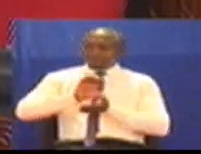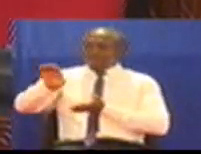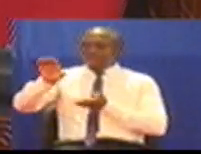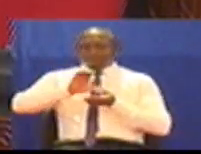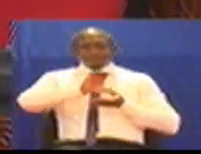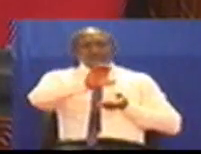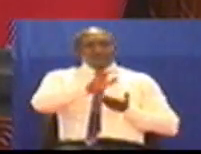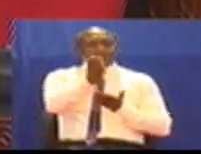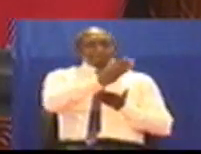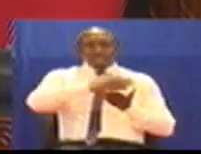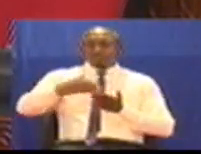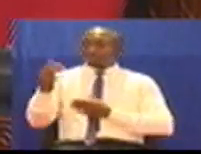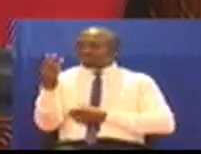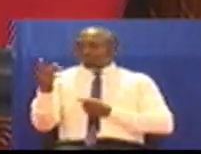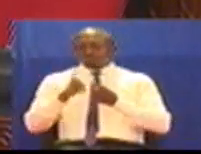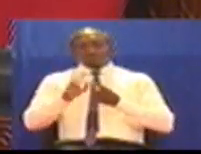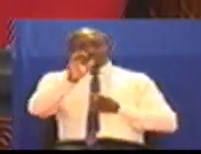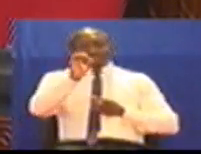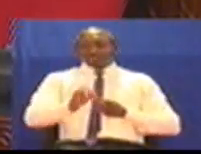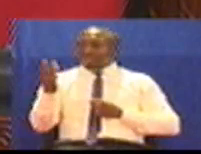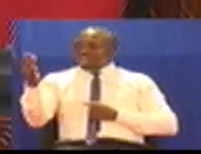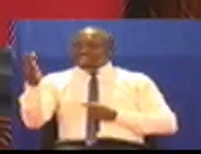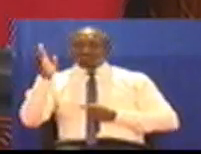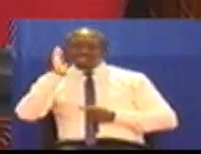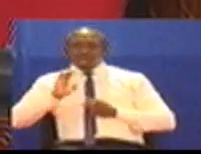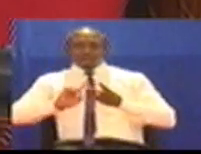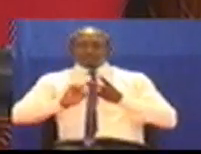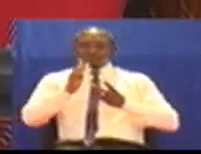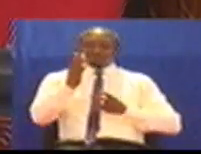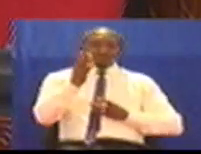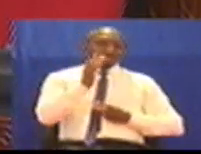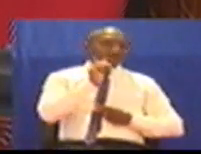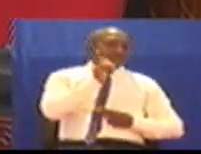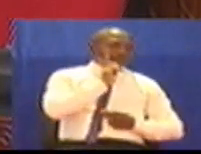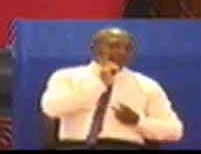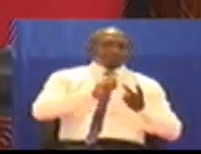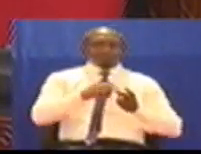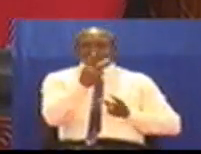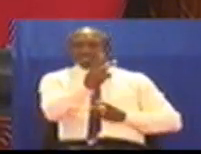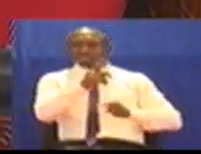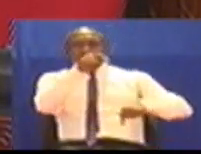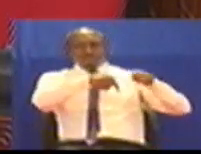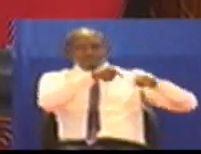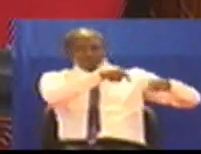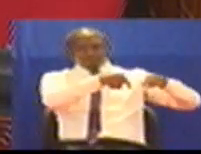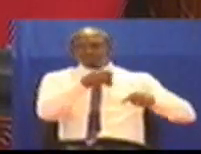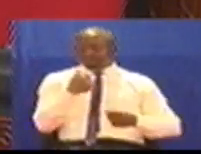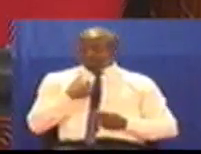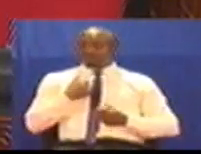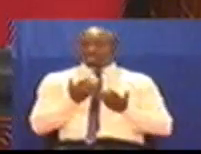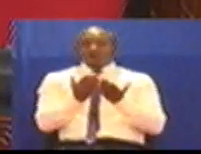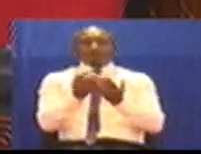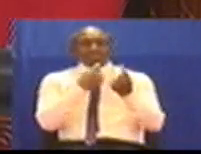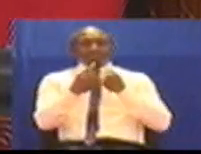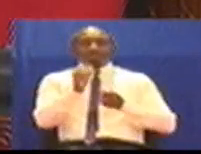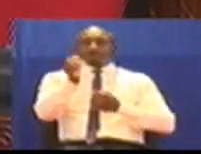maeneo matatu. 4% vijana, 4% wakina mama na 2% walemavu. Mimi leo naomba niseme katika